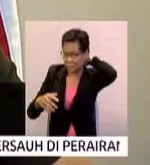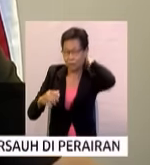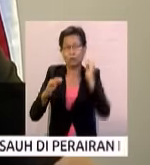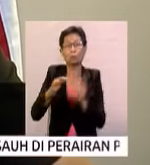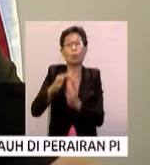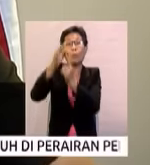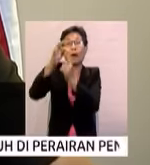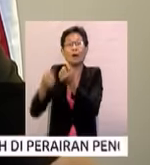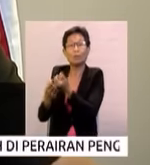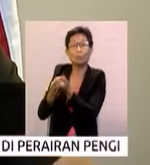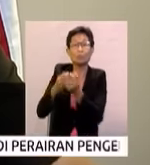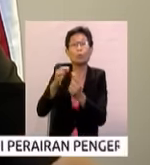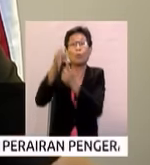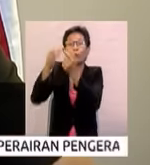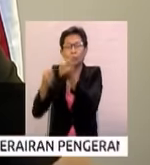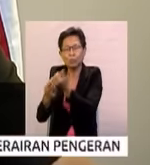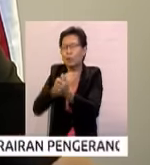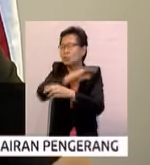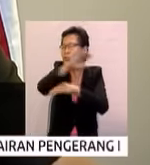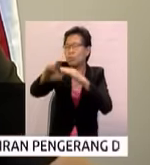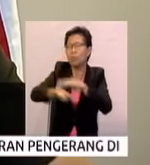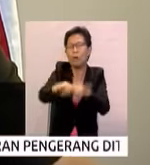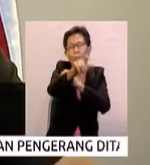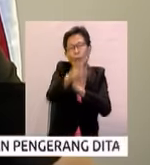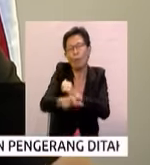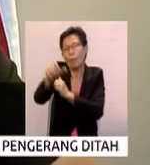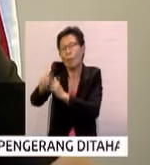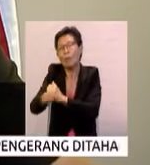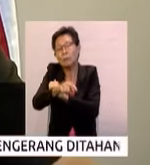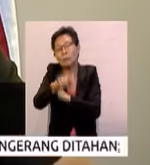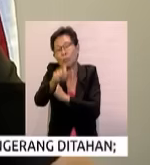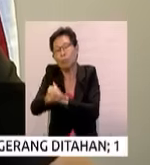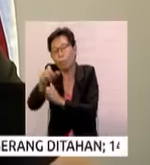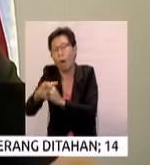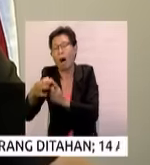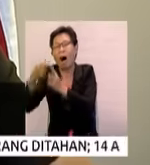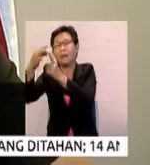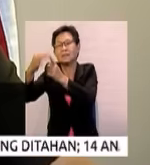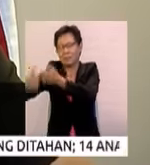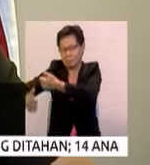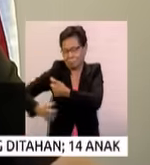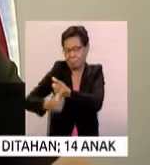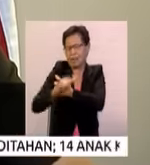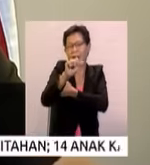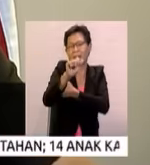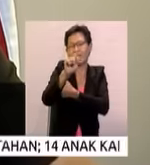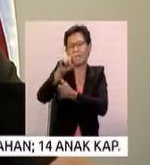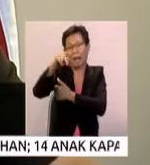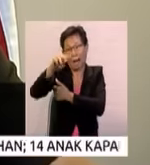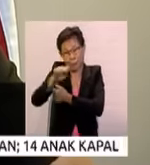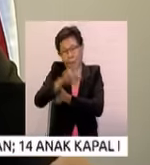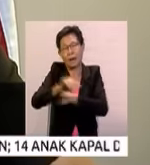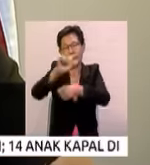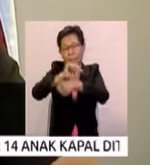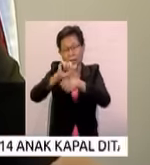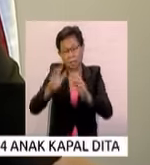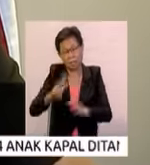terutama sumbangan semua pihak khasnya Angkatan Tentera Malaysia, kaki tangan